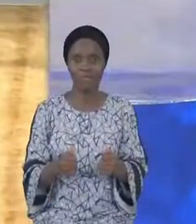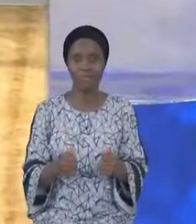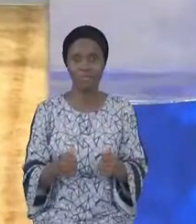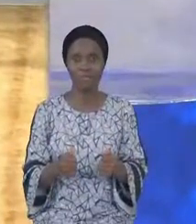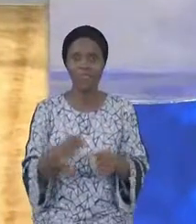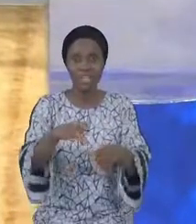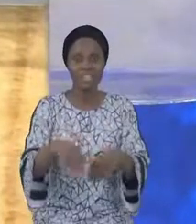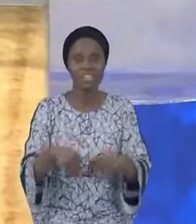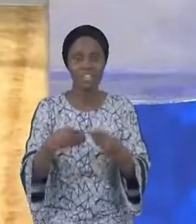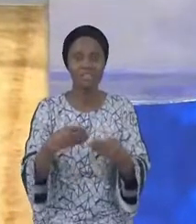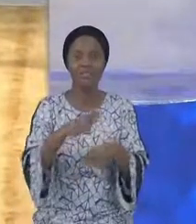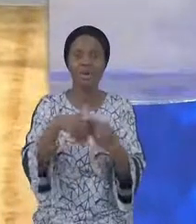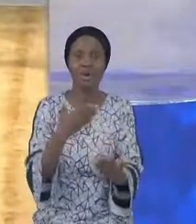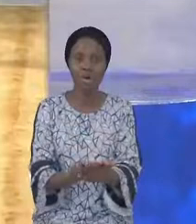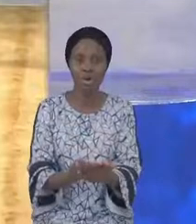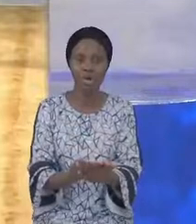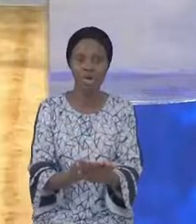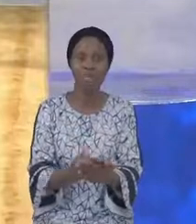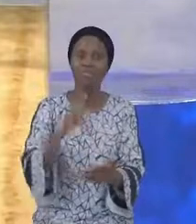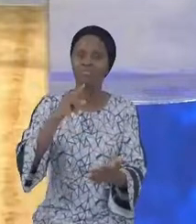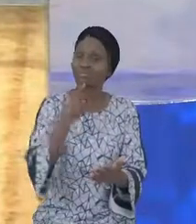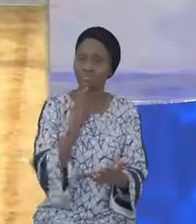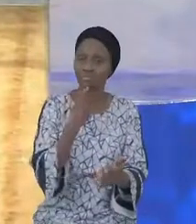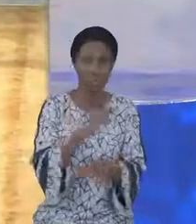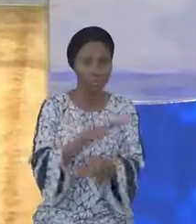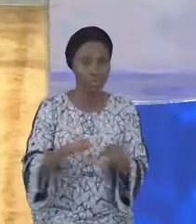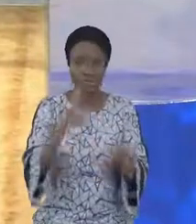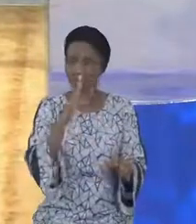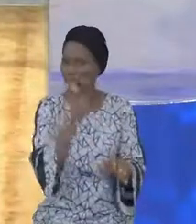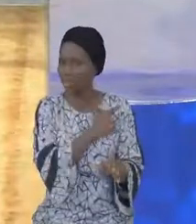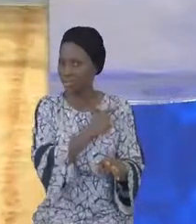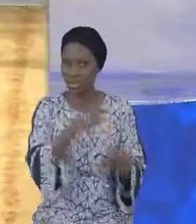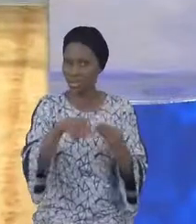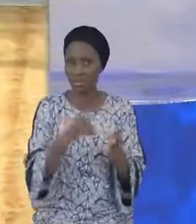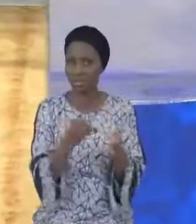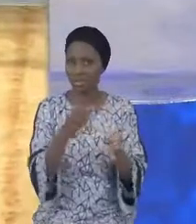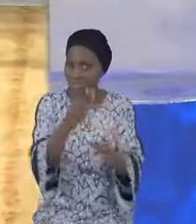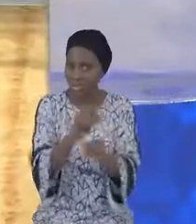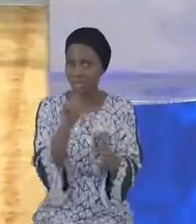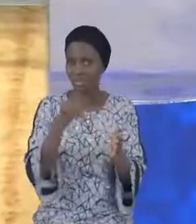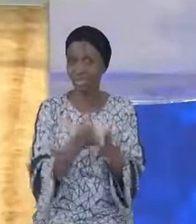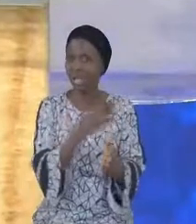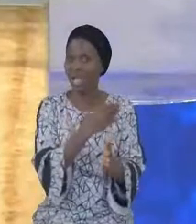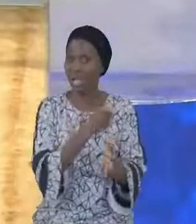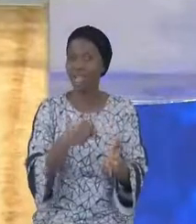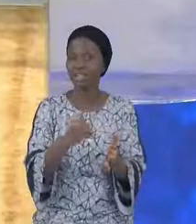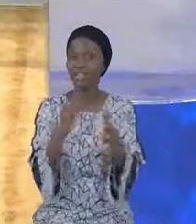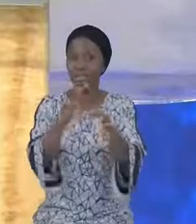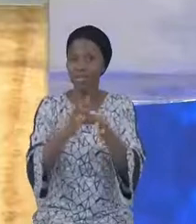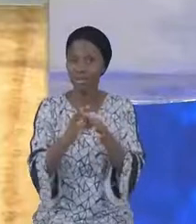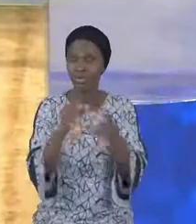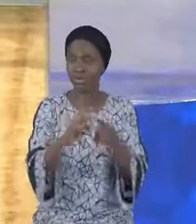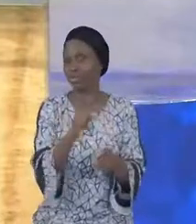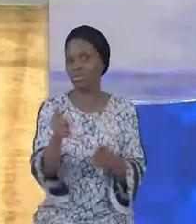même, faites tous vos efforts. Ne soyez pas paresseux. Prenez cela vous appartient.